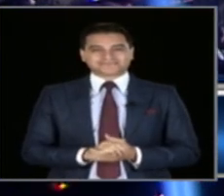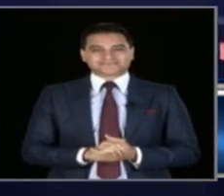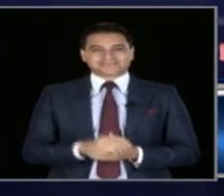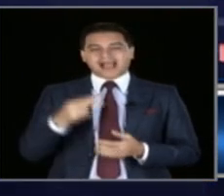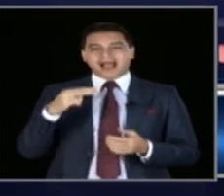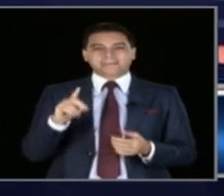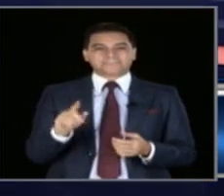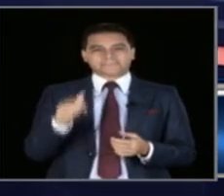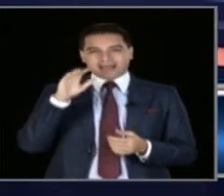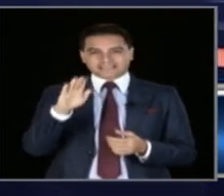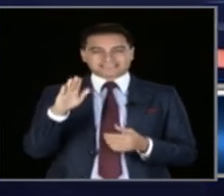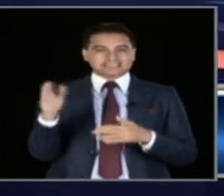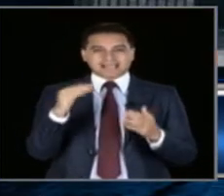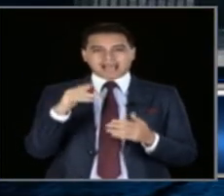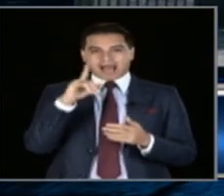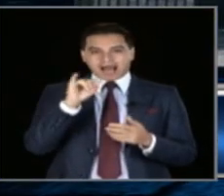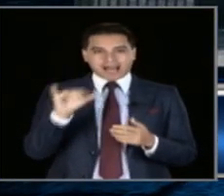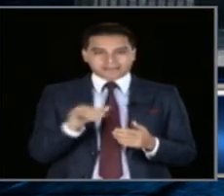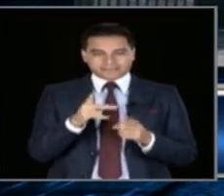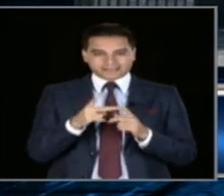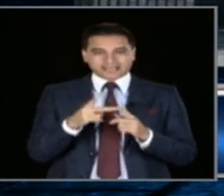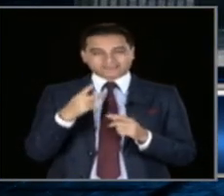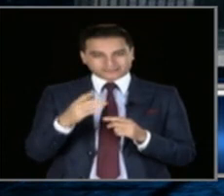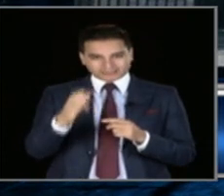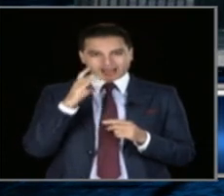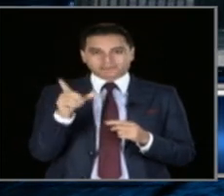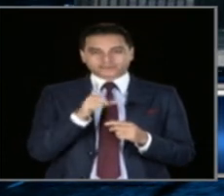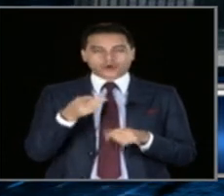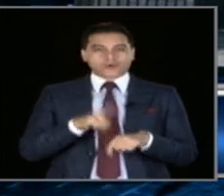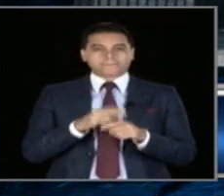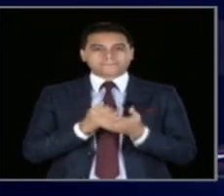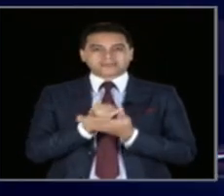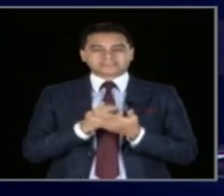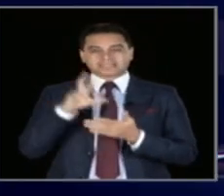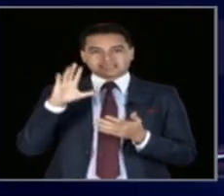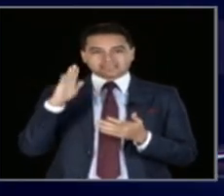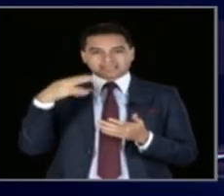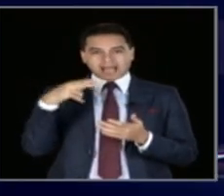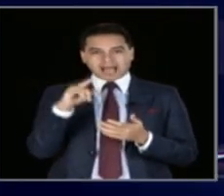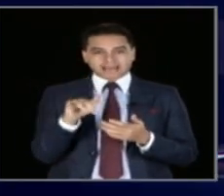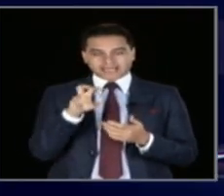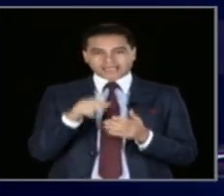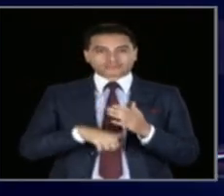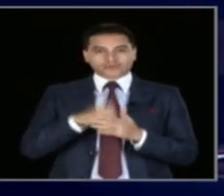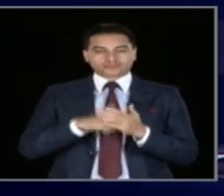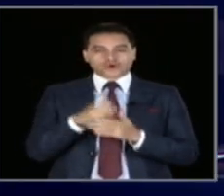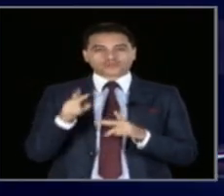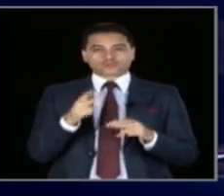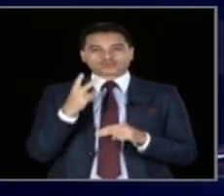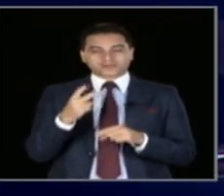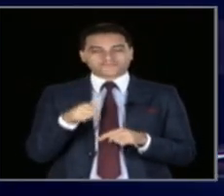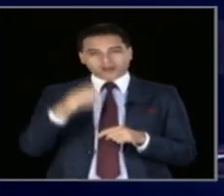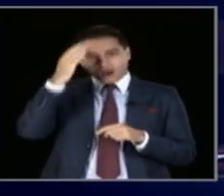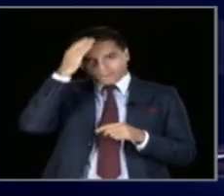عباس حلم الثاني الإجابة الصحيحة. وطبعا مدرسة السعدية كسبت موسمين في العباقرة